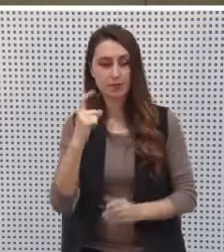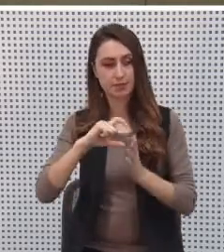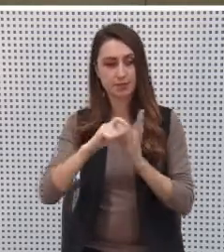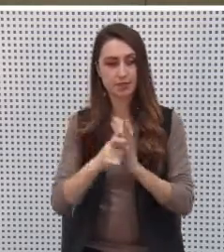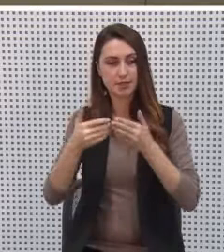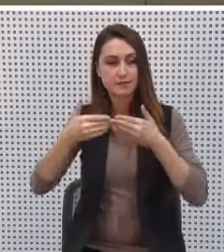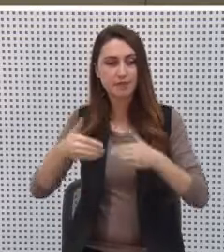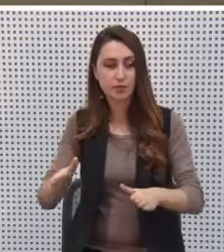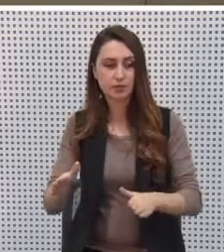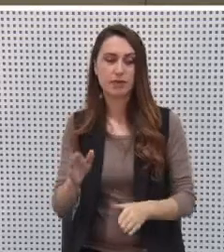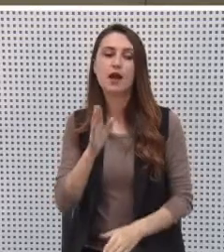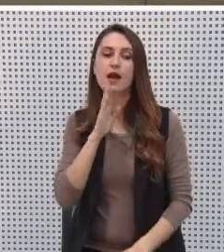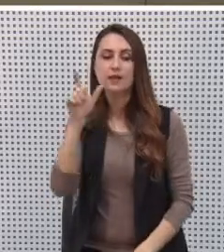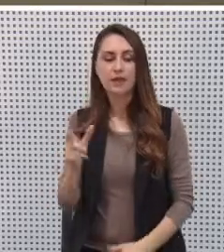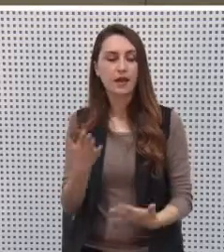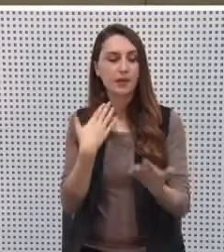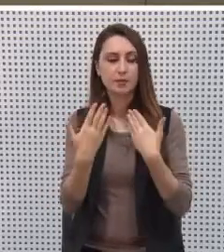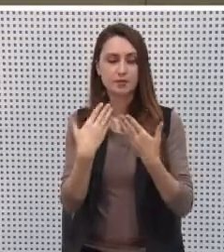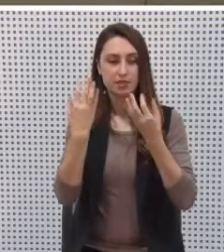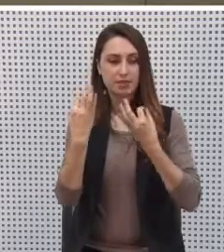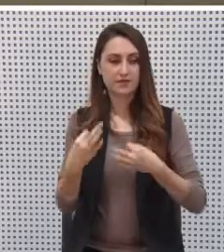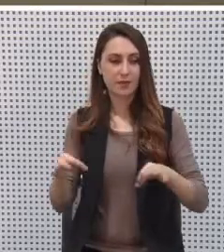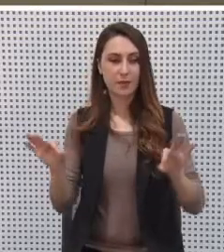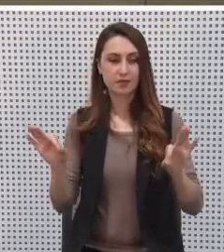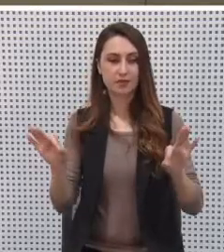уже, ну, общалась вот так свободно.